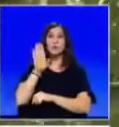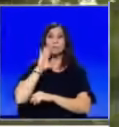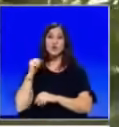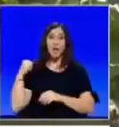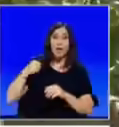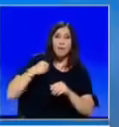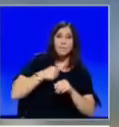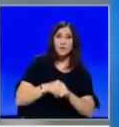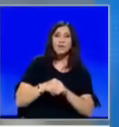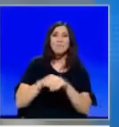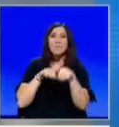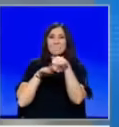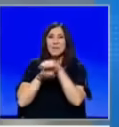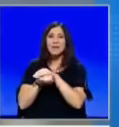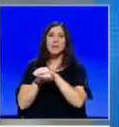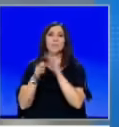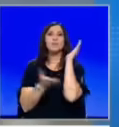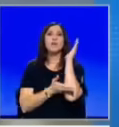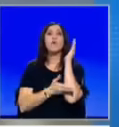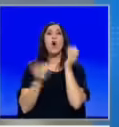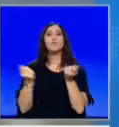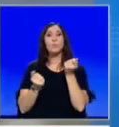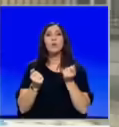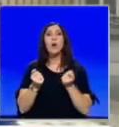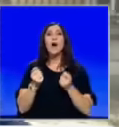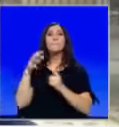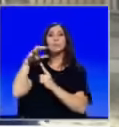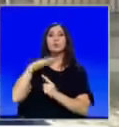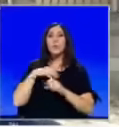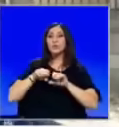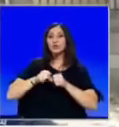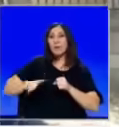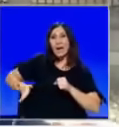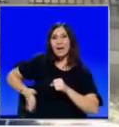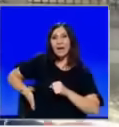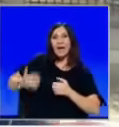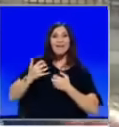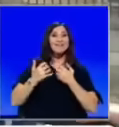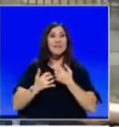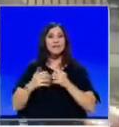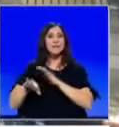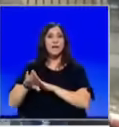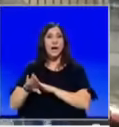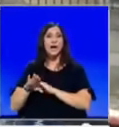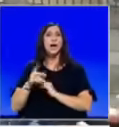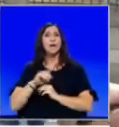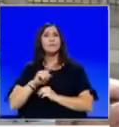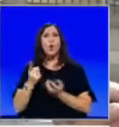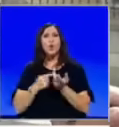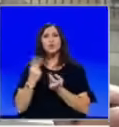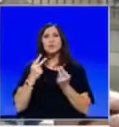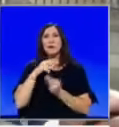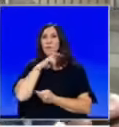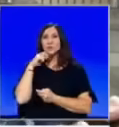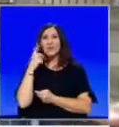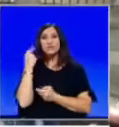под дървото автомобил. Парашутистът е със счупен крак, таз и ребра. Доколкото разбрах от полицаите, вчера е навършил 26 години и това му е